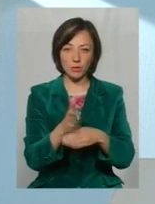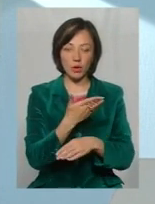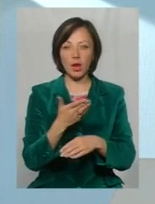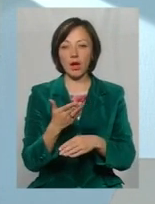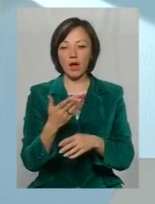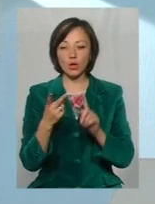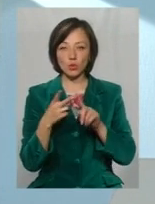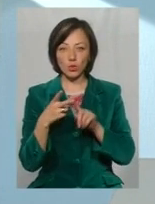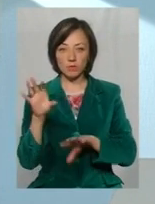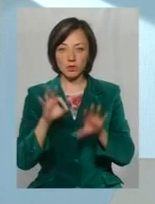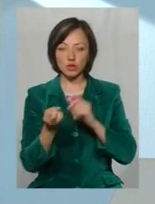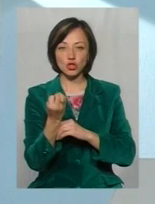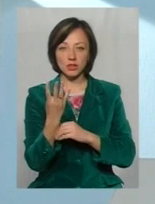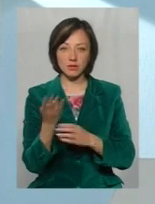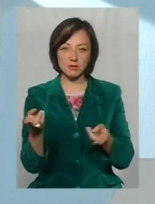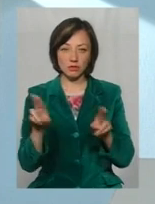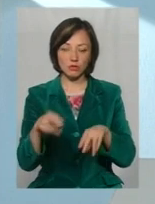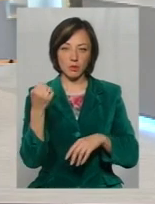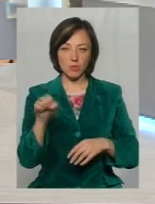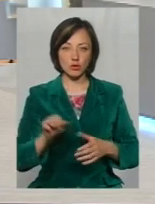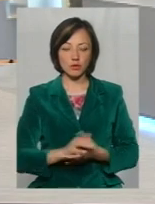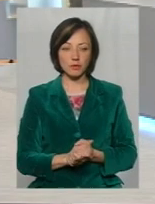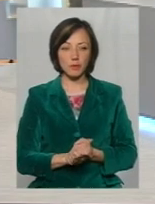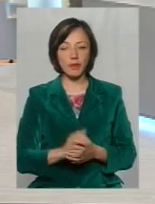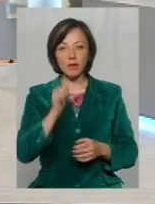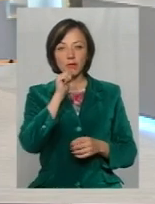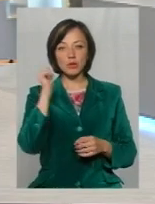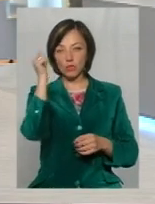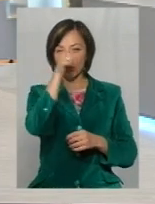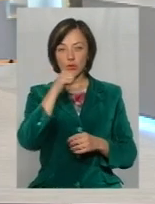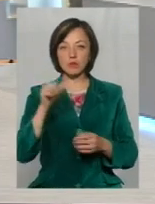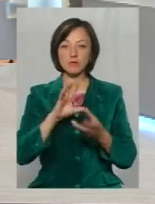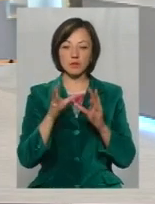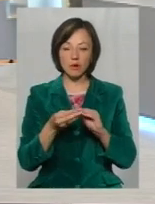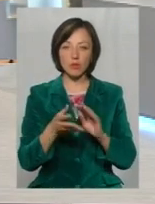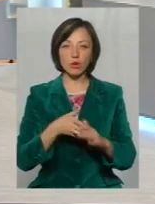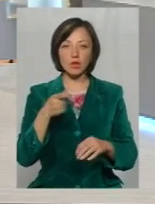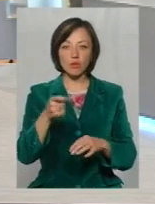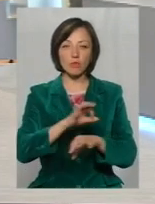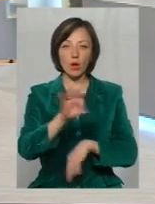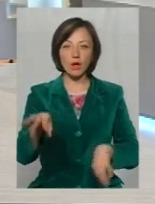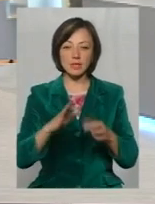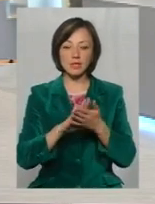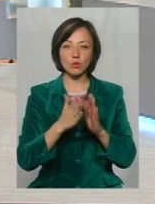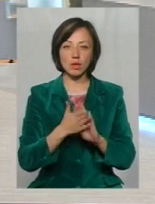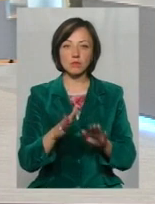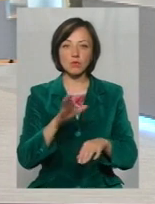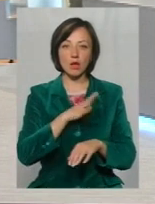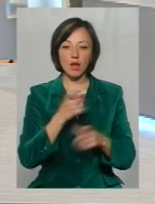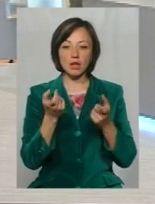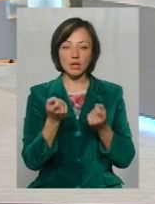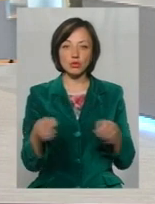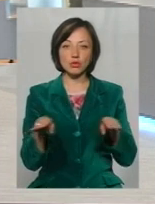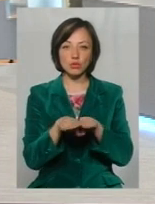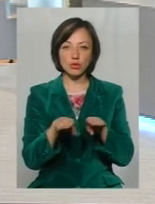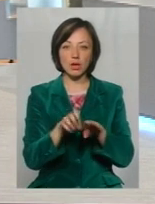результатом другого відбору маємо 14 переможців. В минулому році, в принципі, по поданню проєктів ситуація була дещо схожа, але